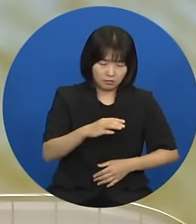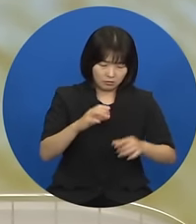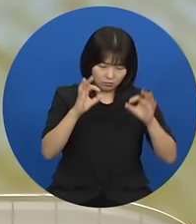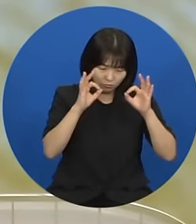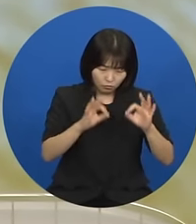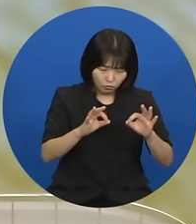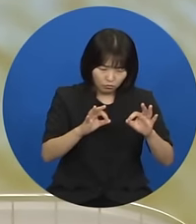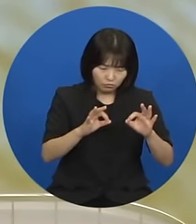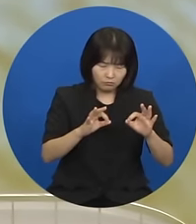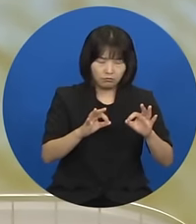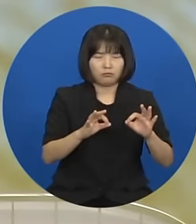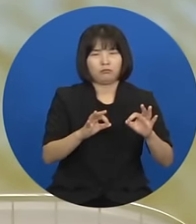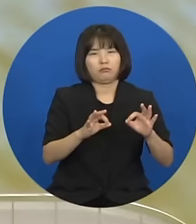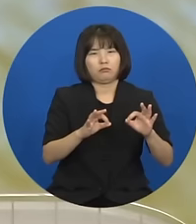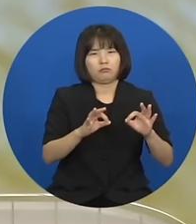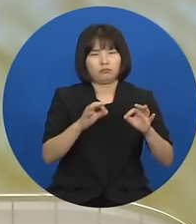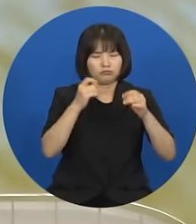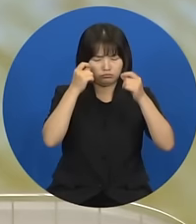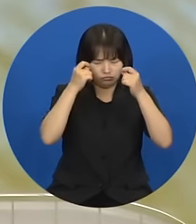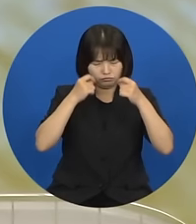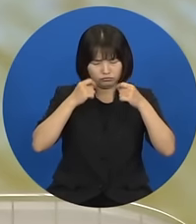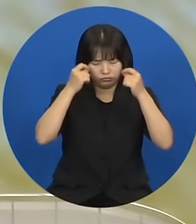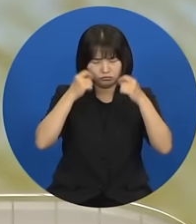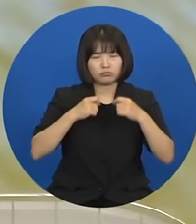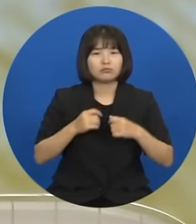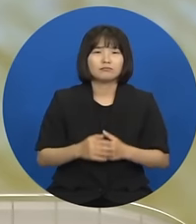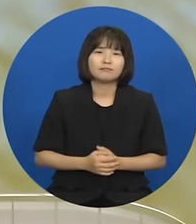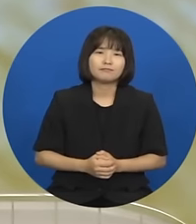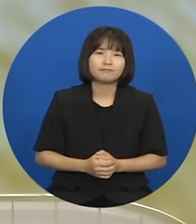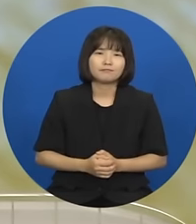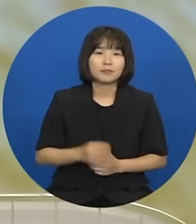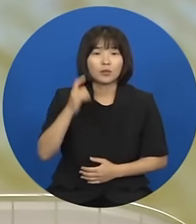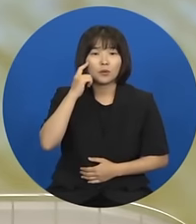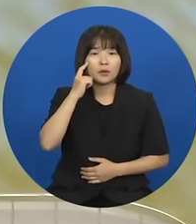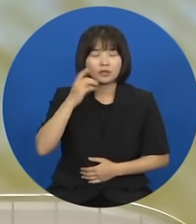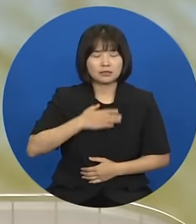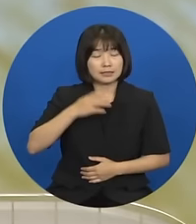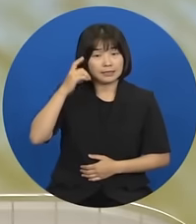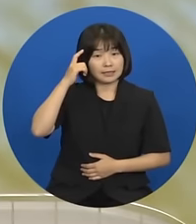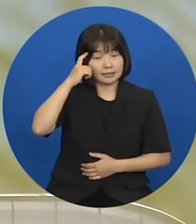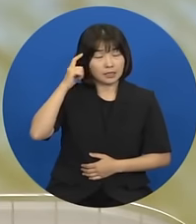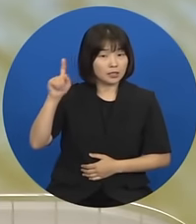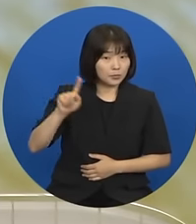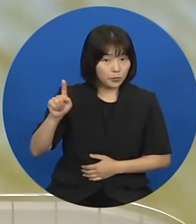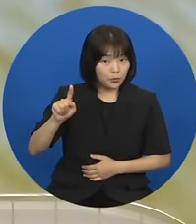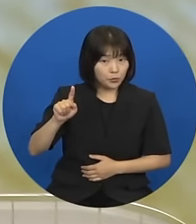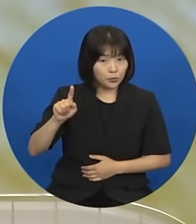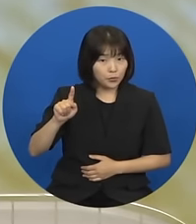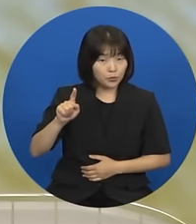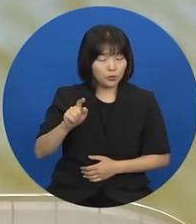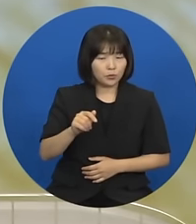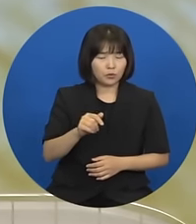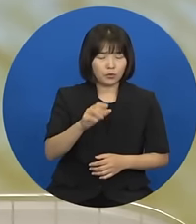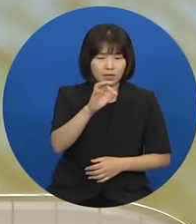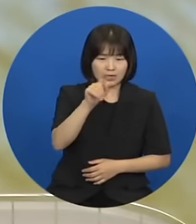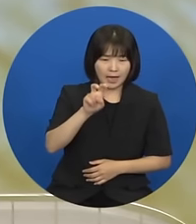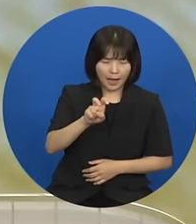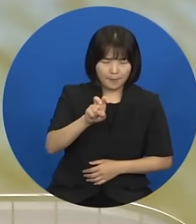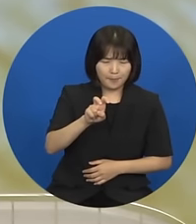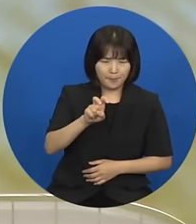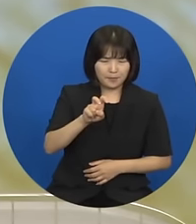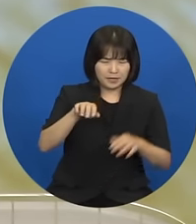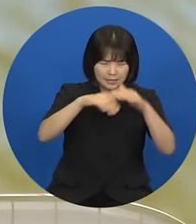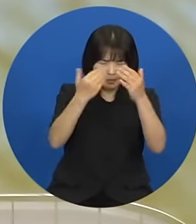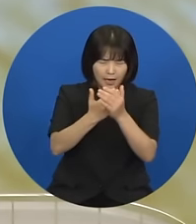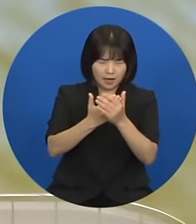카드를 보는데 눈물이 핑 돌았습니다. 왜냐하면 제 생각에는 이 전이가 완전하게